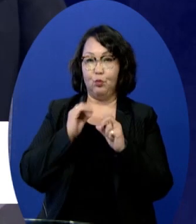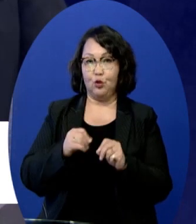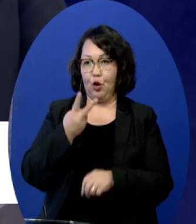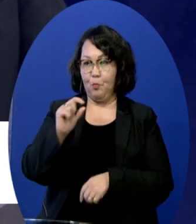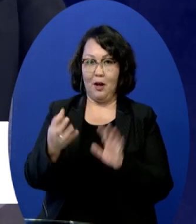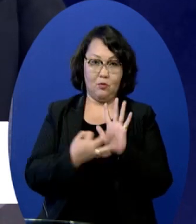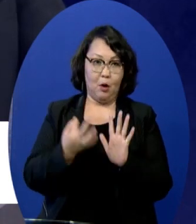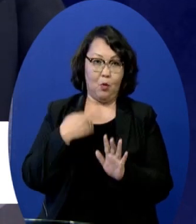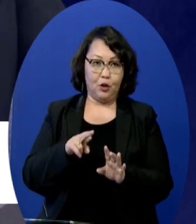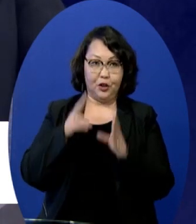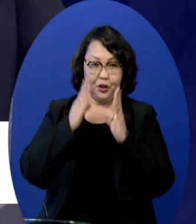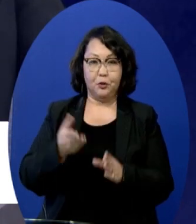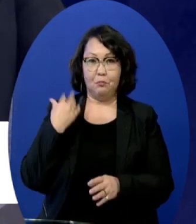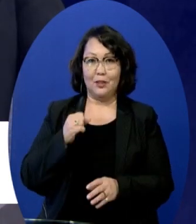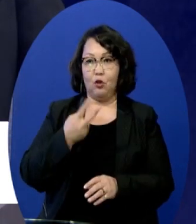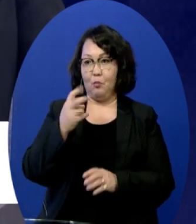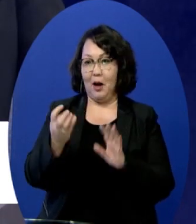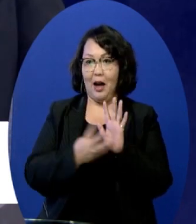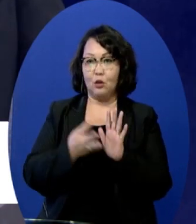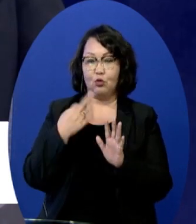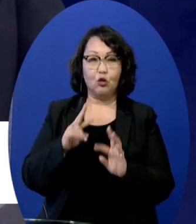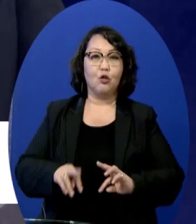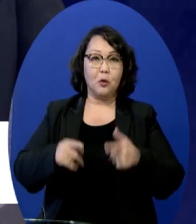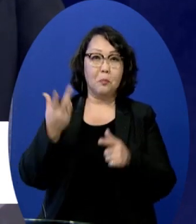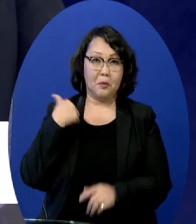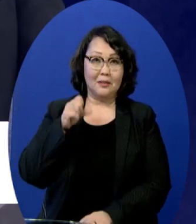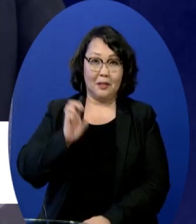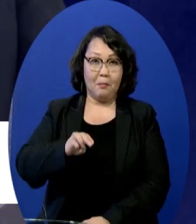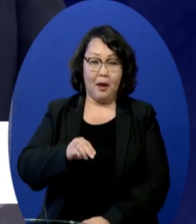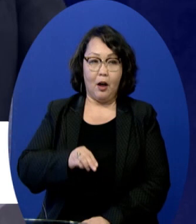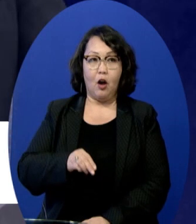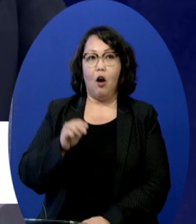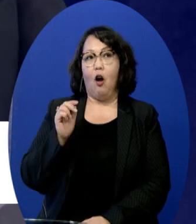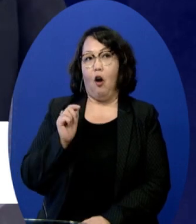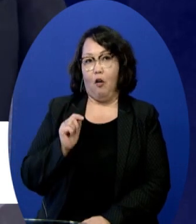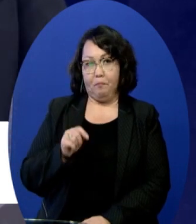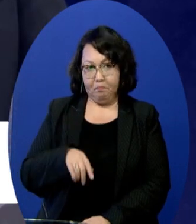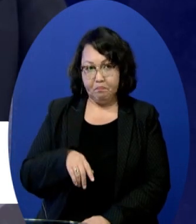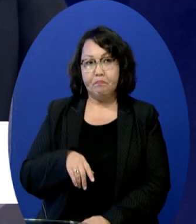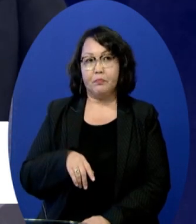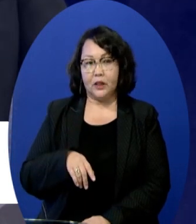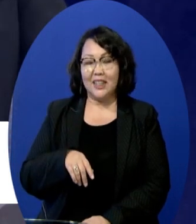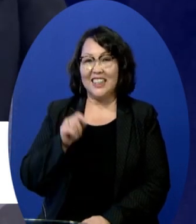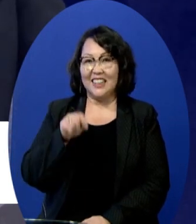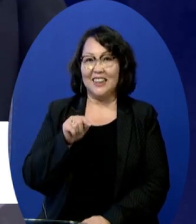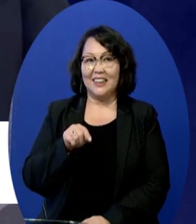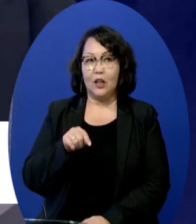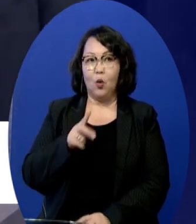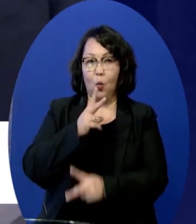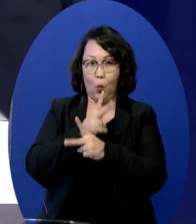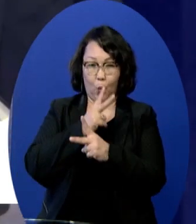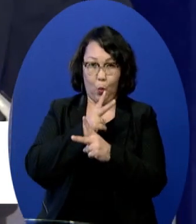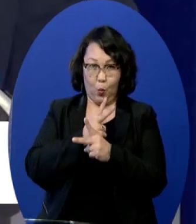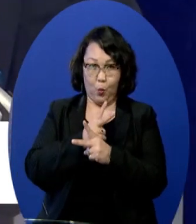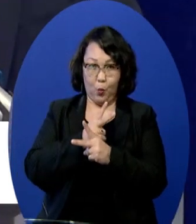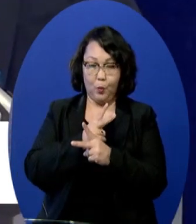онд 19 онд бас өөрчлөлтөөр ингэж оруулсан. Тийм учраас энэ одоо хууль нь бол